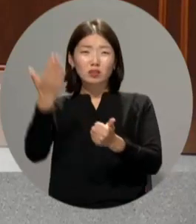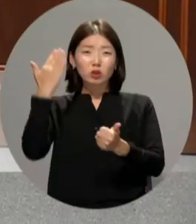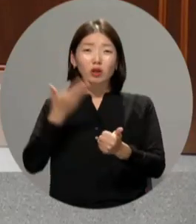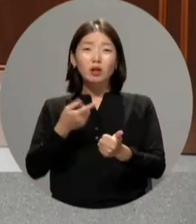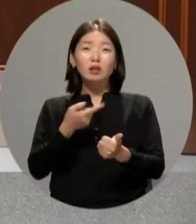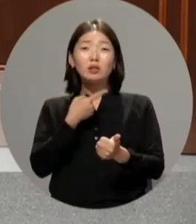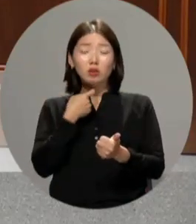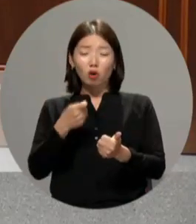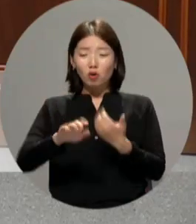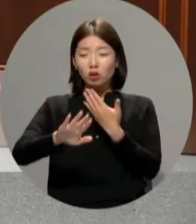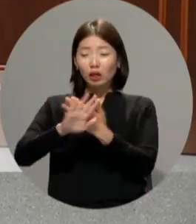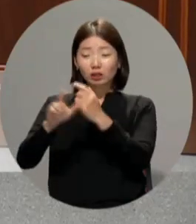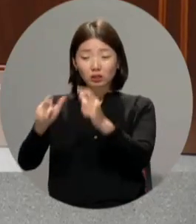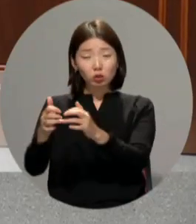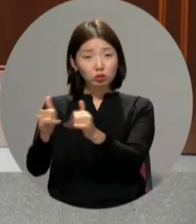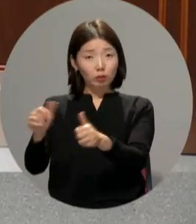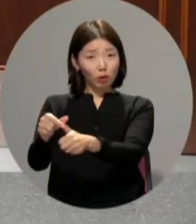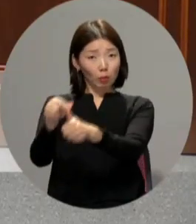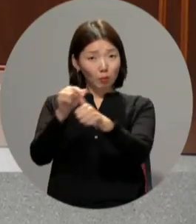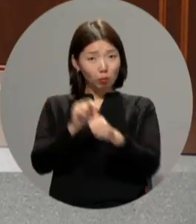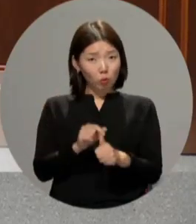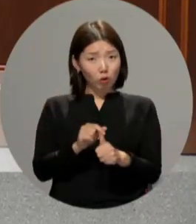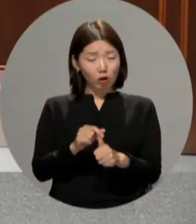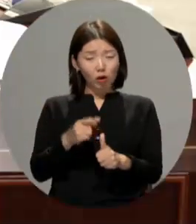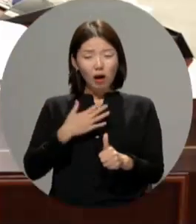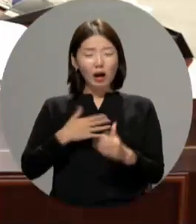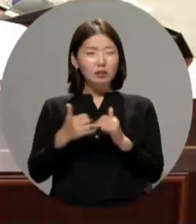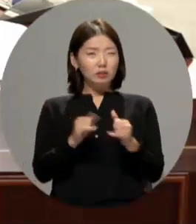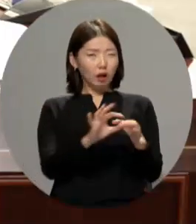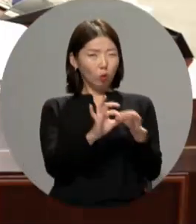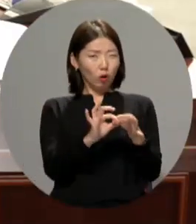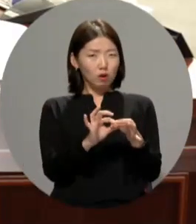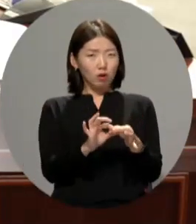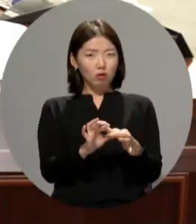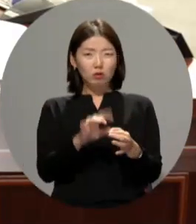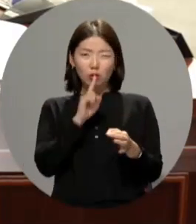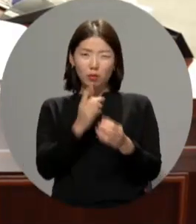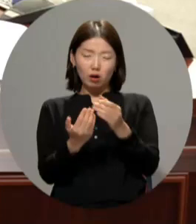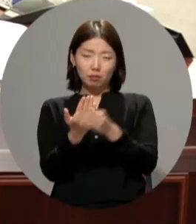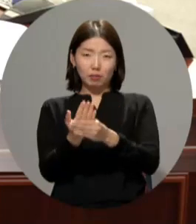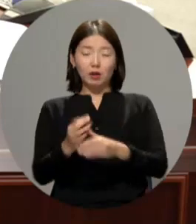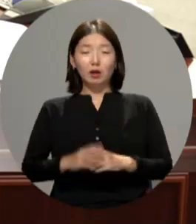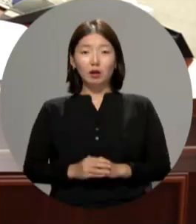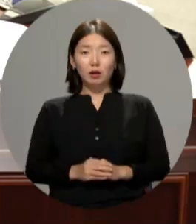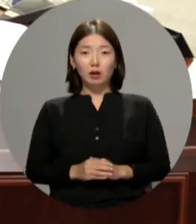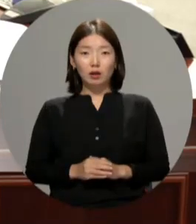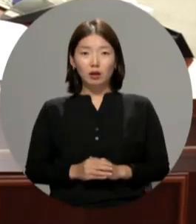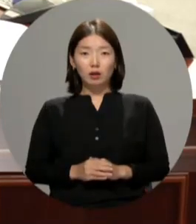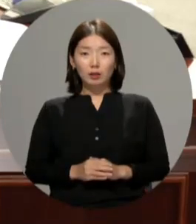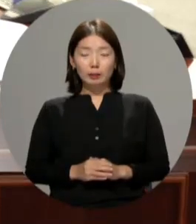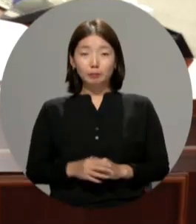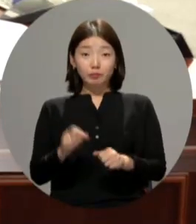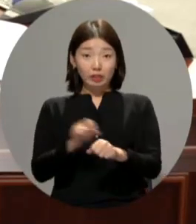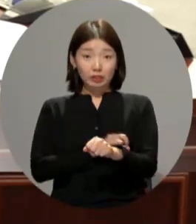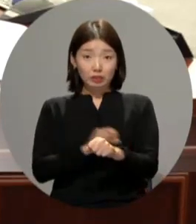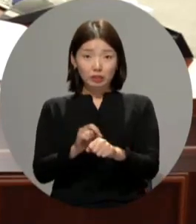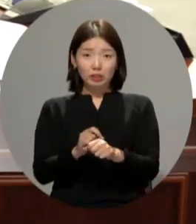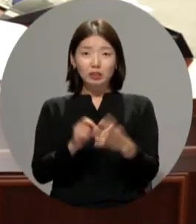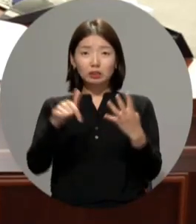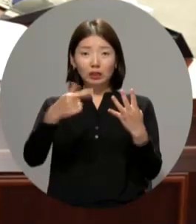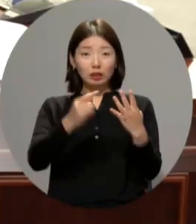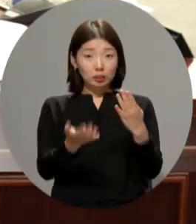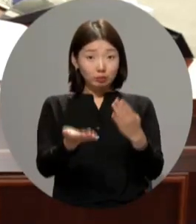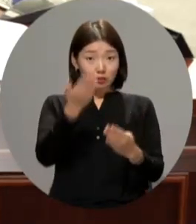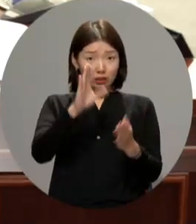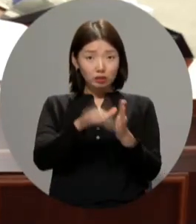출신과 타지역 출신으로 점철돼 정실 인사라는 비판이 끊이지 않는다고 지적했습니다 박예원은 특히 4급